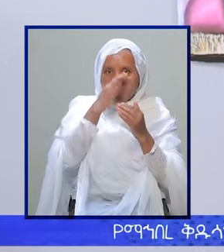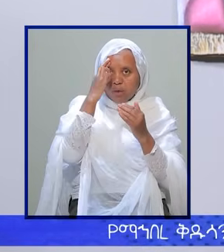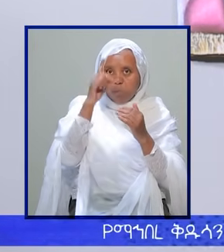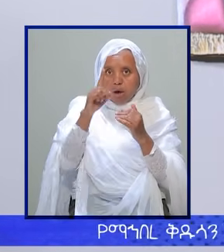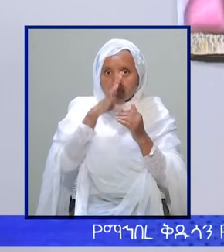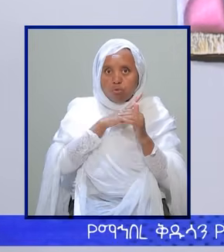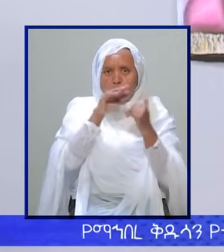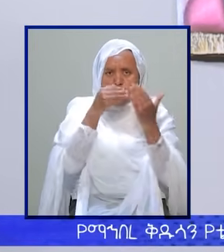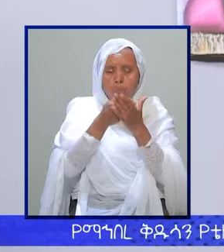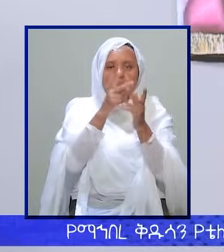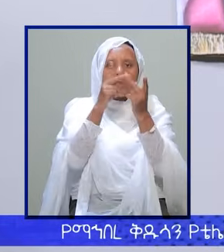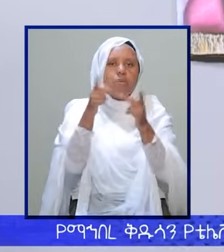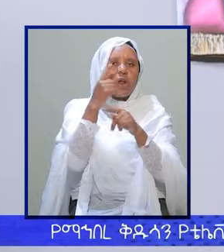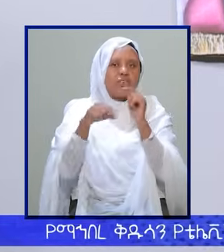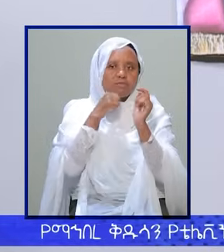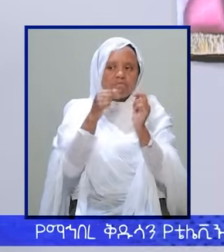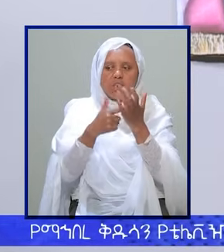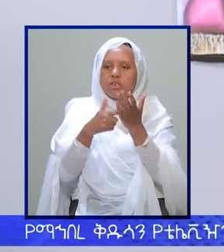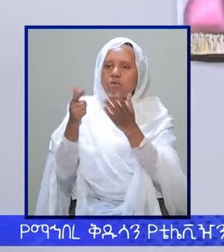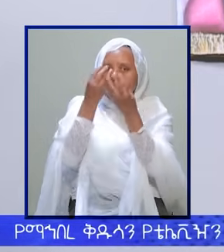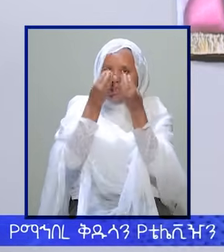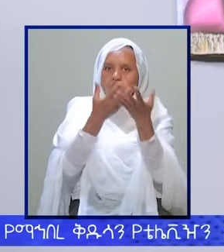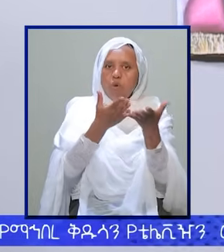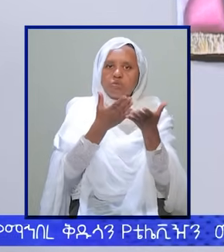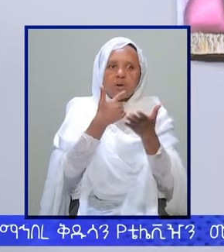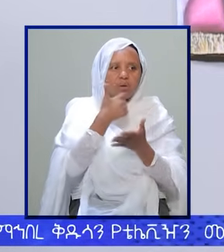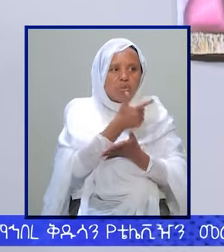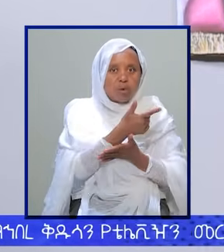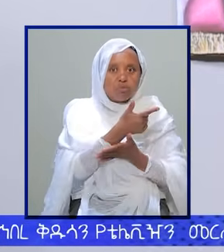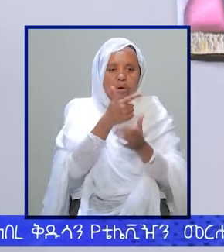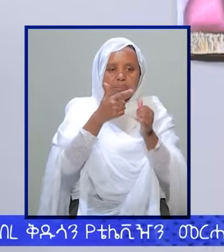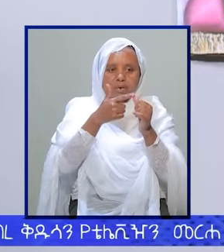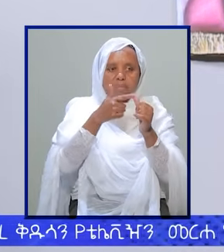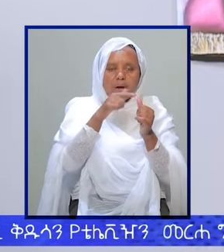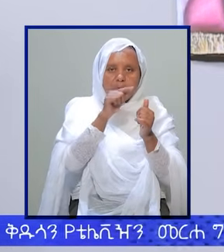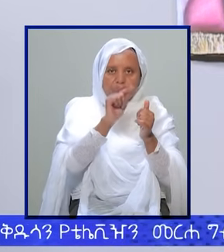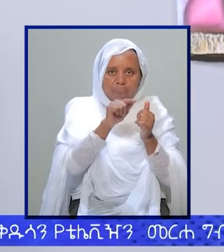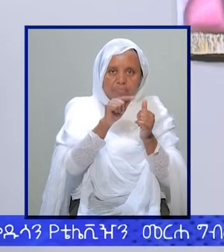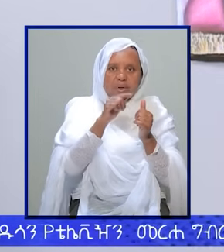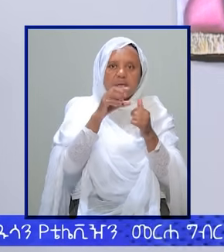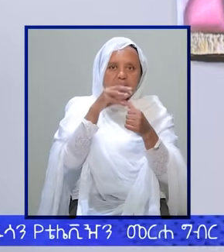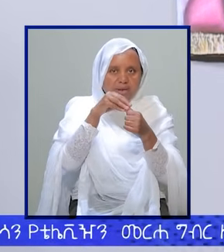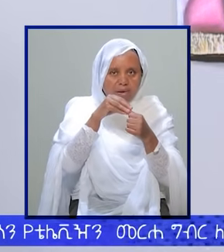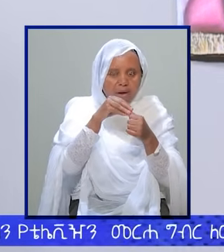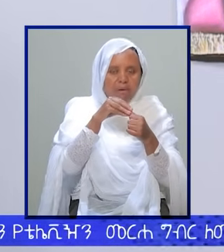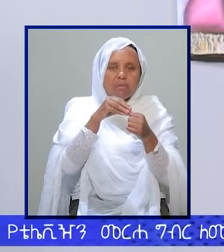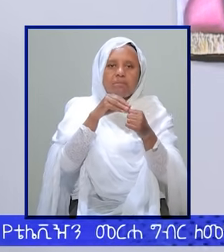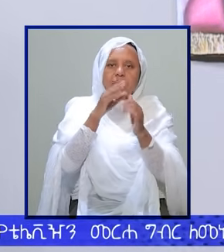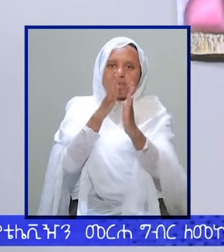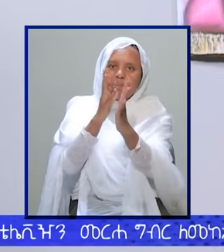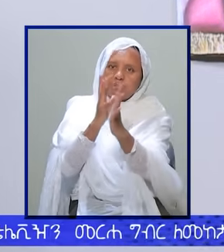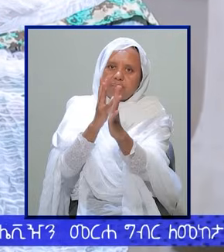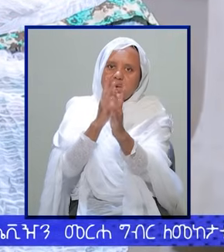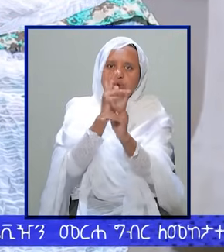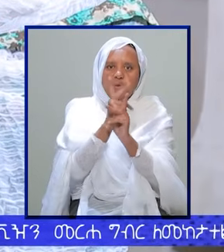ቦታ መሆን አይችልም ስለዚህ እነሱ ያሳውቋቸዋል ይነግሯቸዋል መጀመሪያ ክርስትና የተነሱት ናቸው ሲባል መስመራት ይዘው